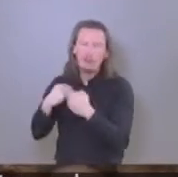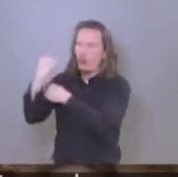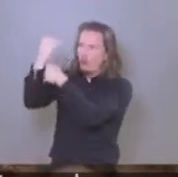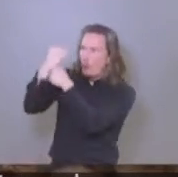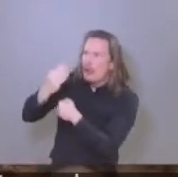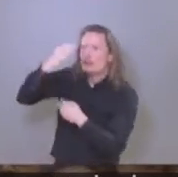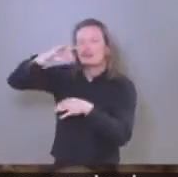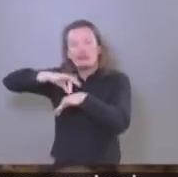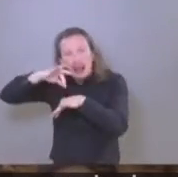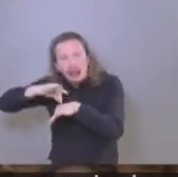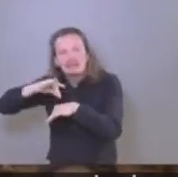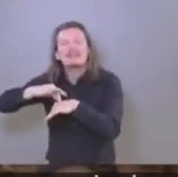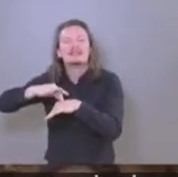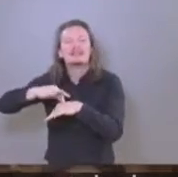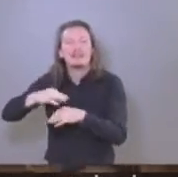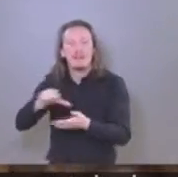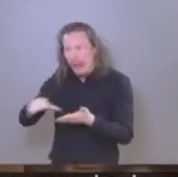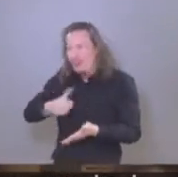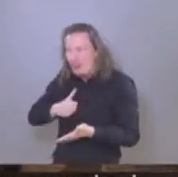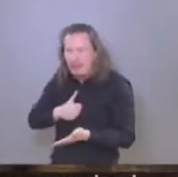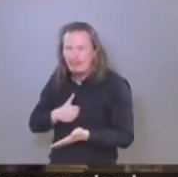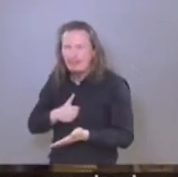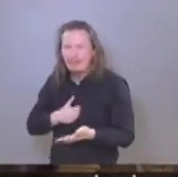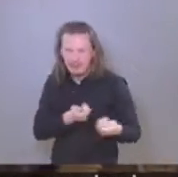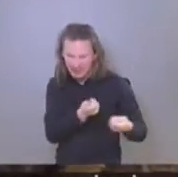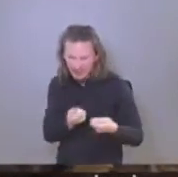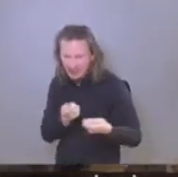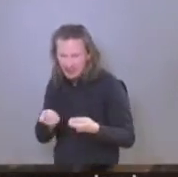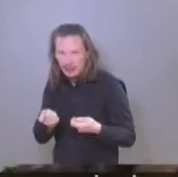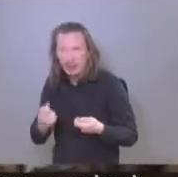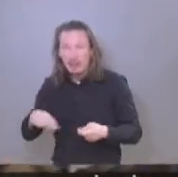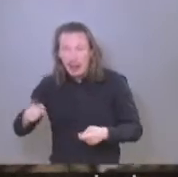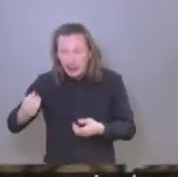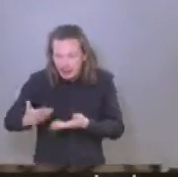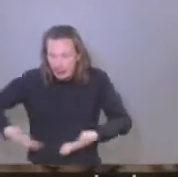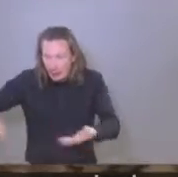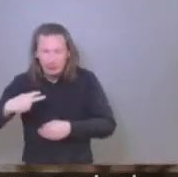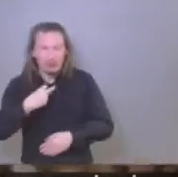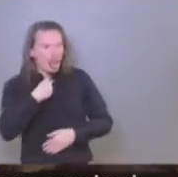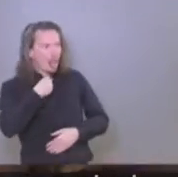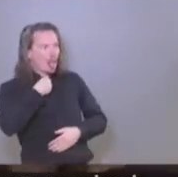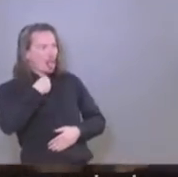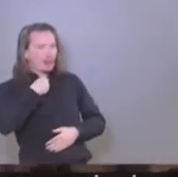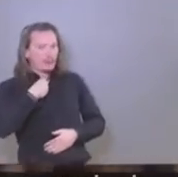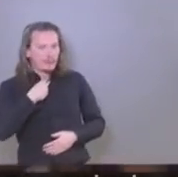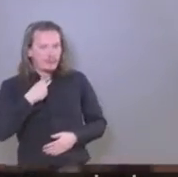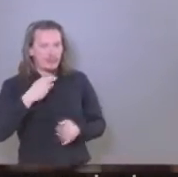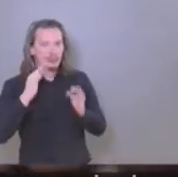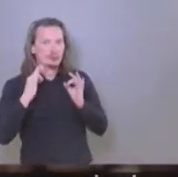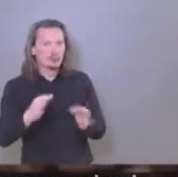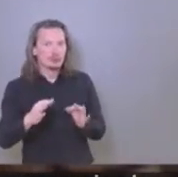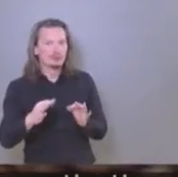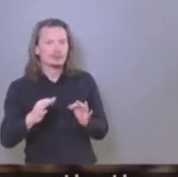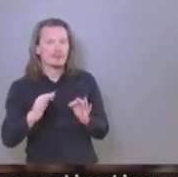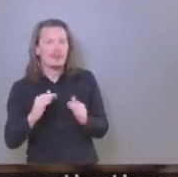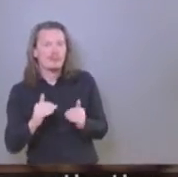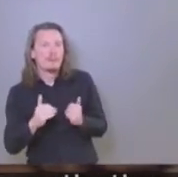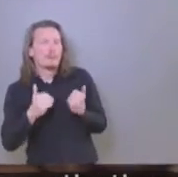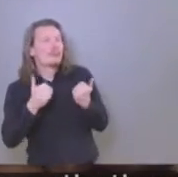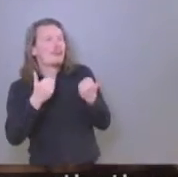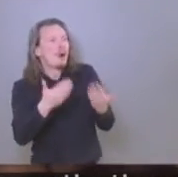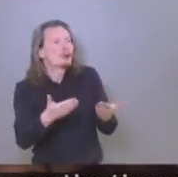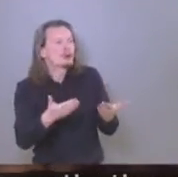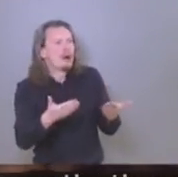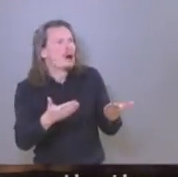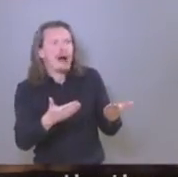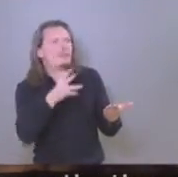en cas de maladie et autres. Mais comme vous êtes pris à la gorge, au moment où vous allez proposer votre service, eh bien vous rabaissez le